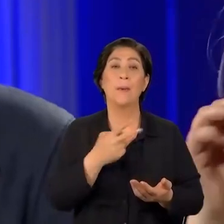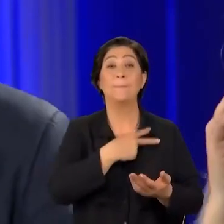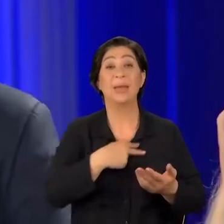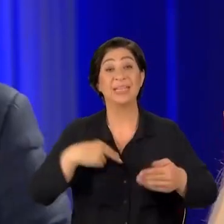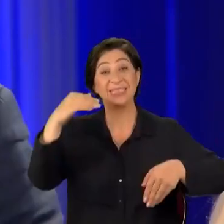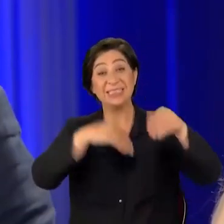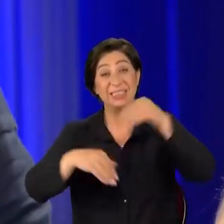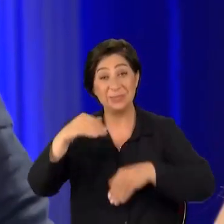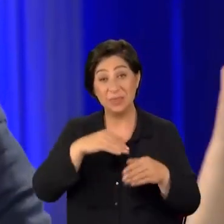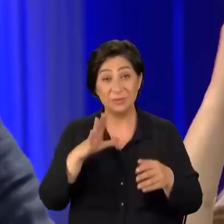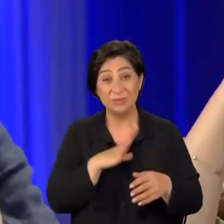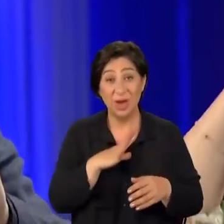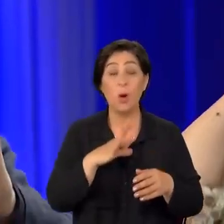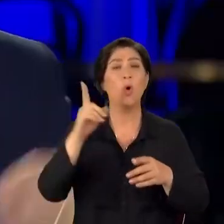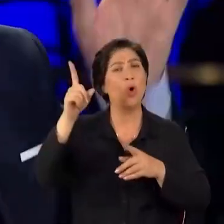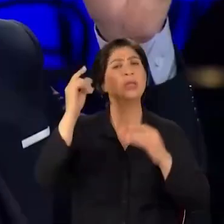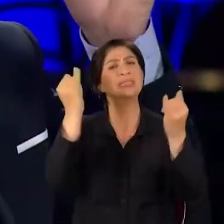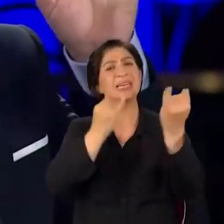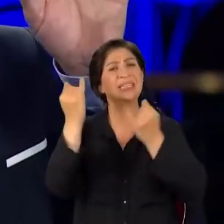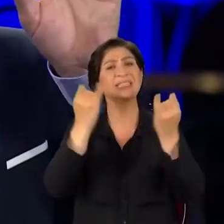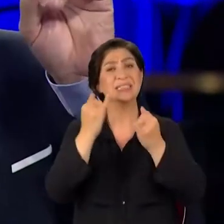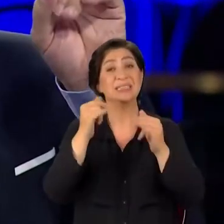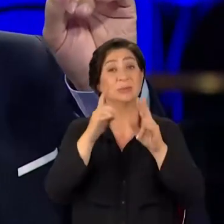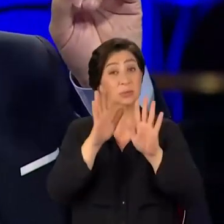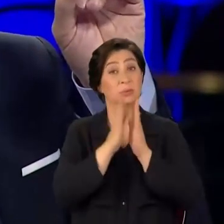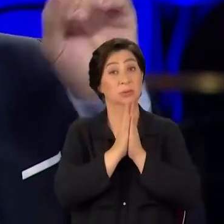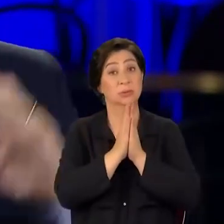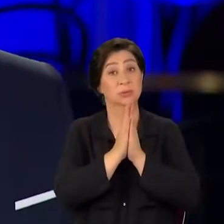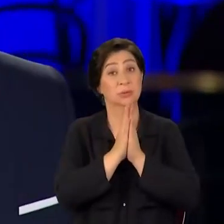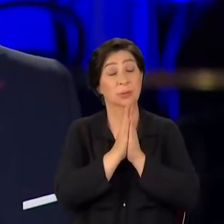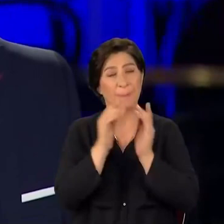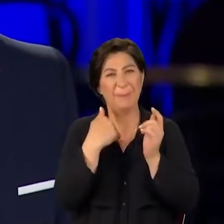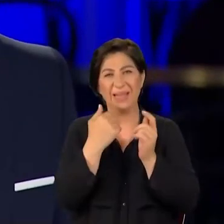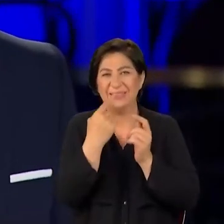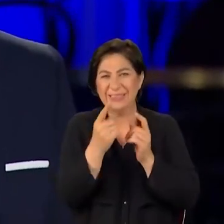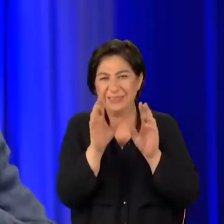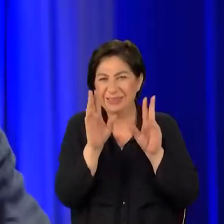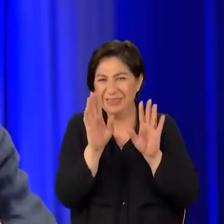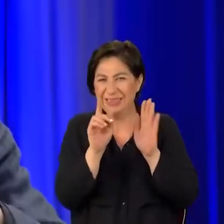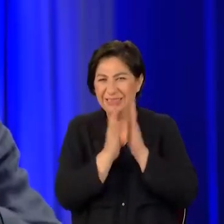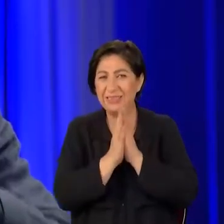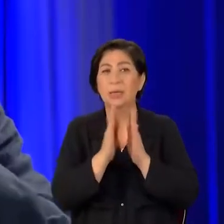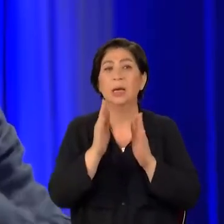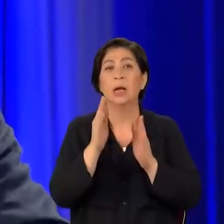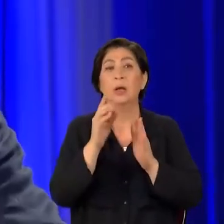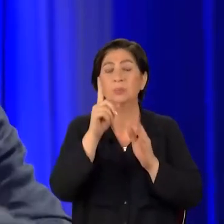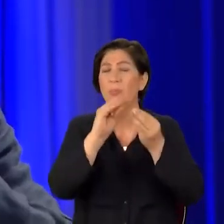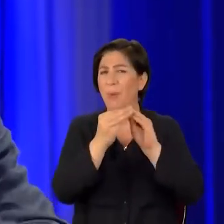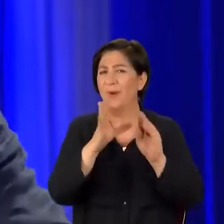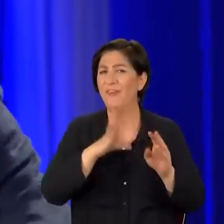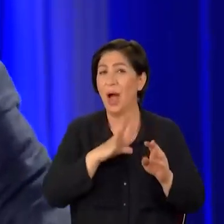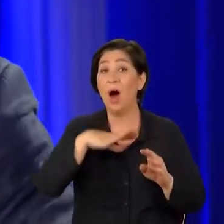belediye seçimleri meşgulüz. Onlarla tartışanlar tartışsın. Fakat NASA, fakat şöyle bir bitireyim ben izin verirseniz. Şöyle bir sorun var.